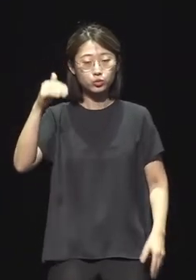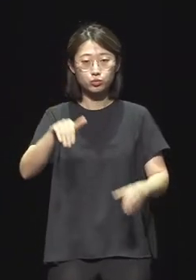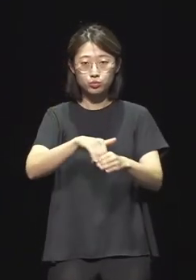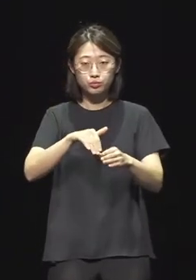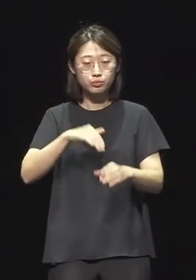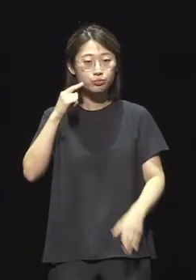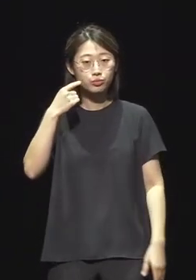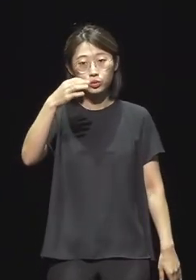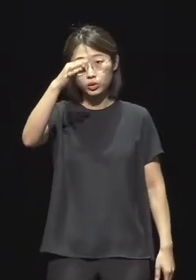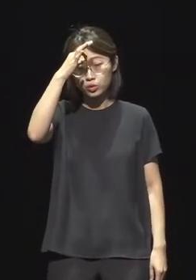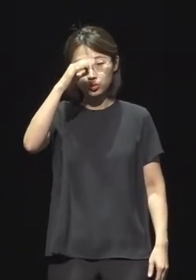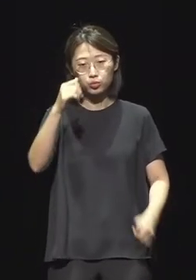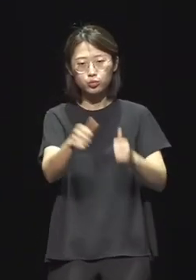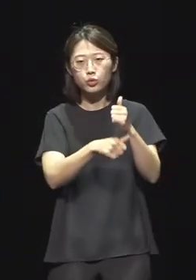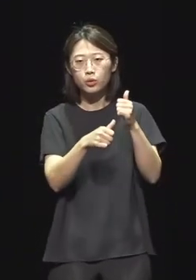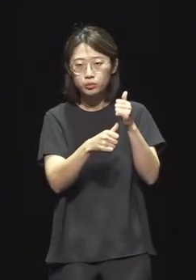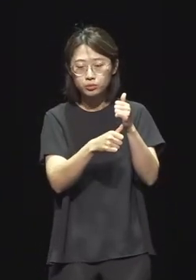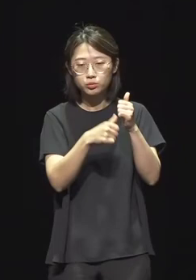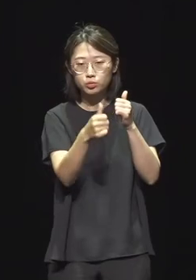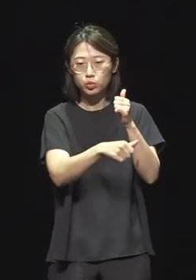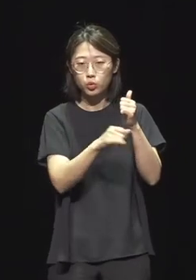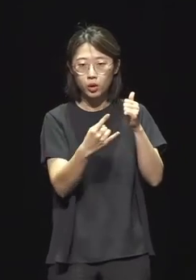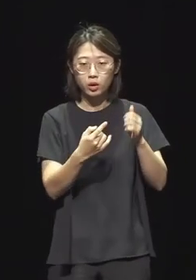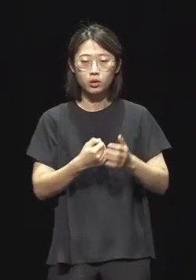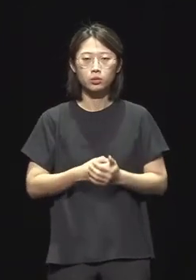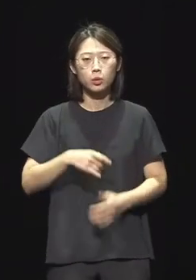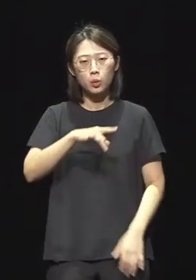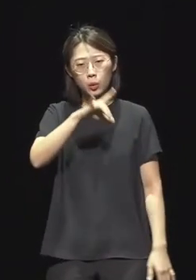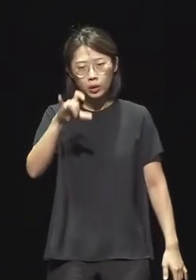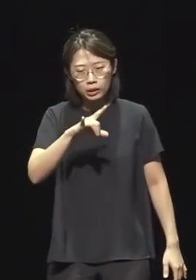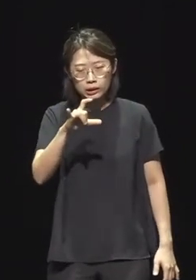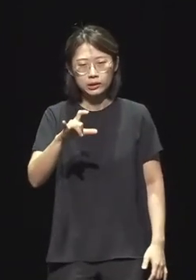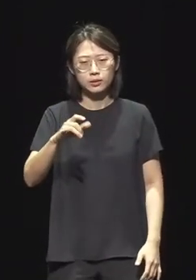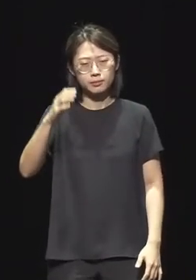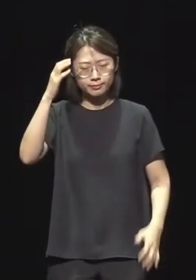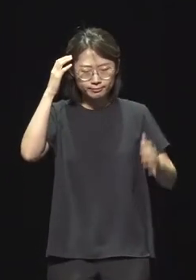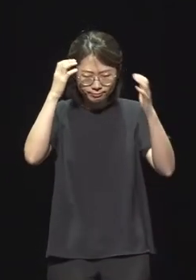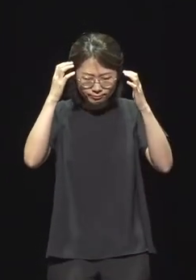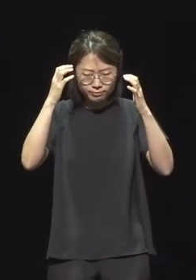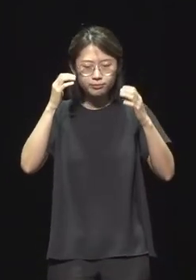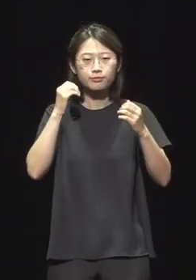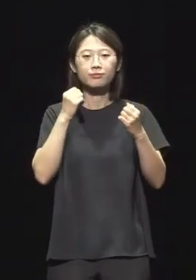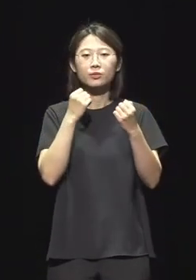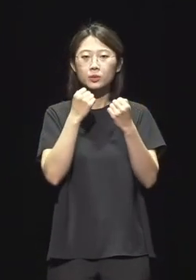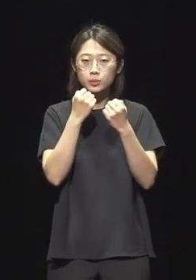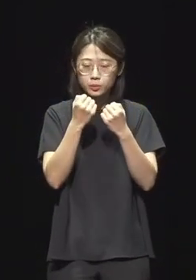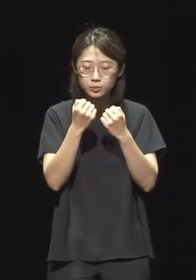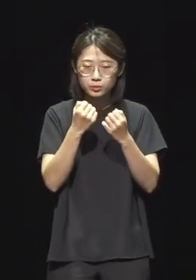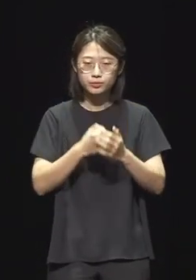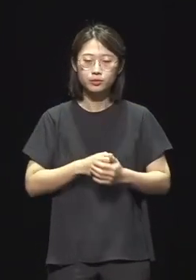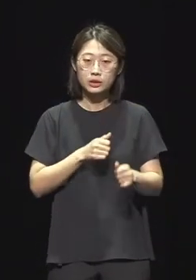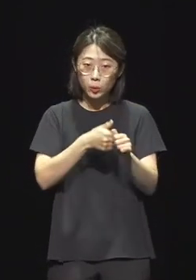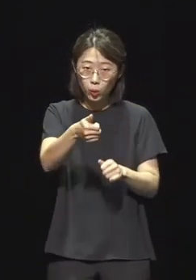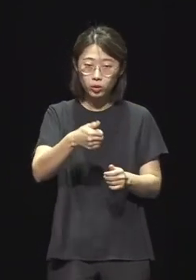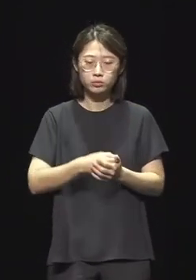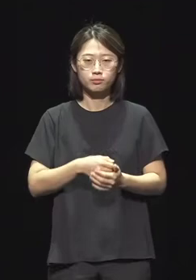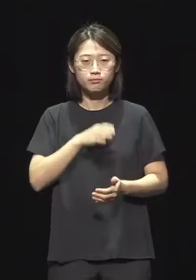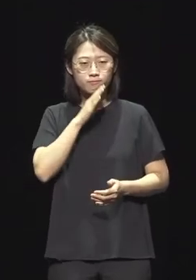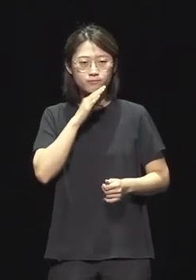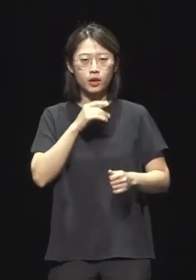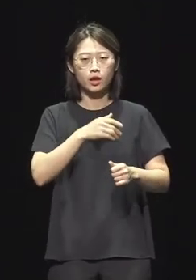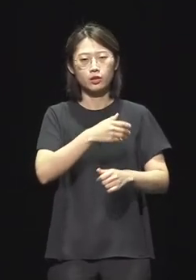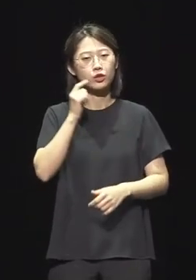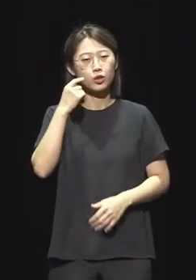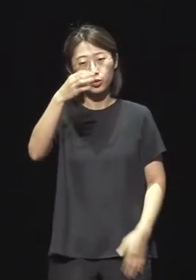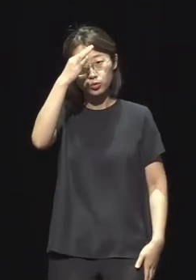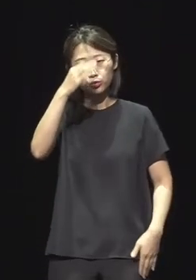한국문화예술위원회는 코로나 위기를 견뎌낸 예술의 힘을 지지하고 응원합니다.